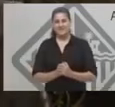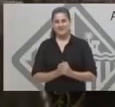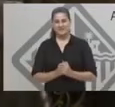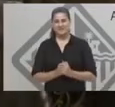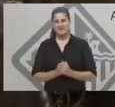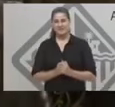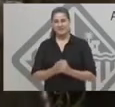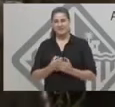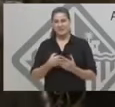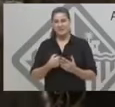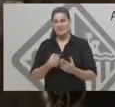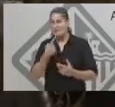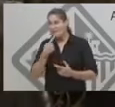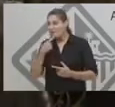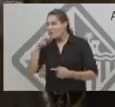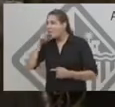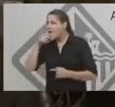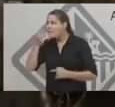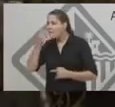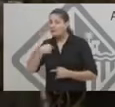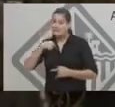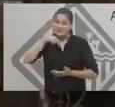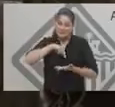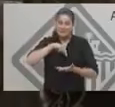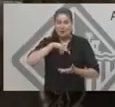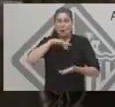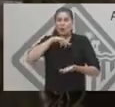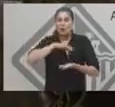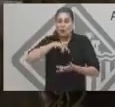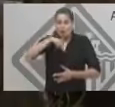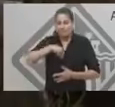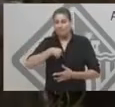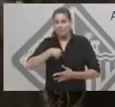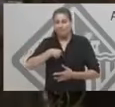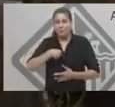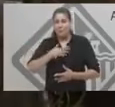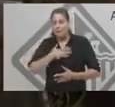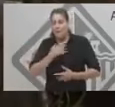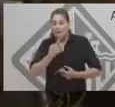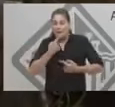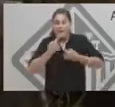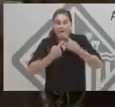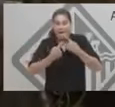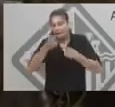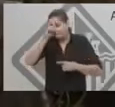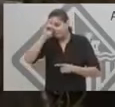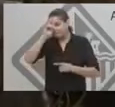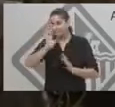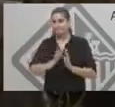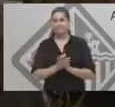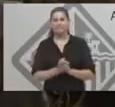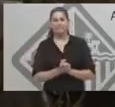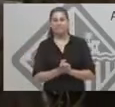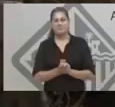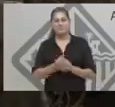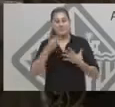Avui me deien, però tu fas molt bé els discursos avui, no ho sé si arribarem a socialitzar el que us vull compartir. La veritat és